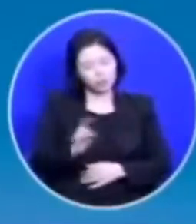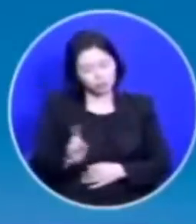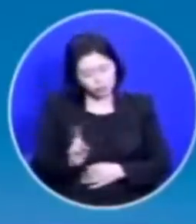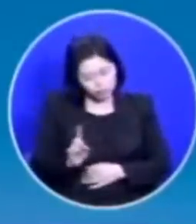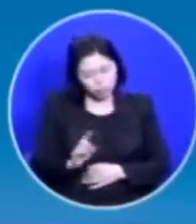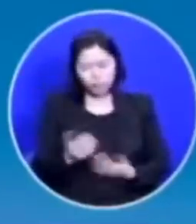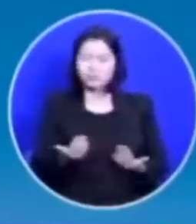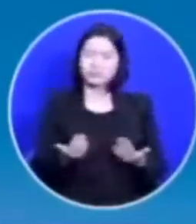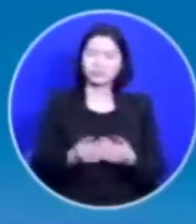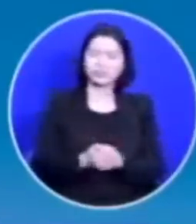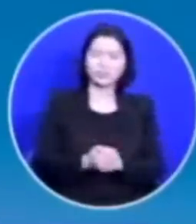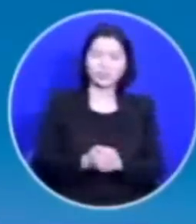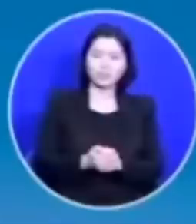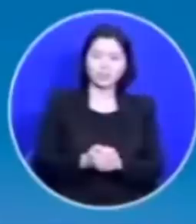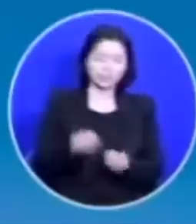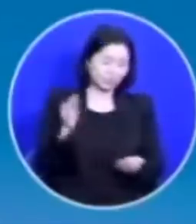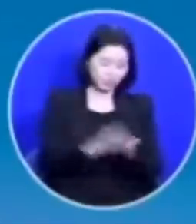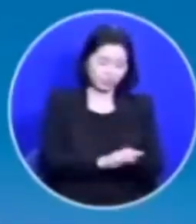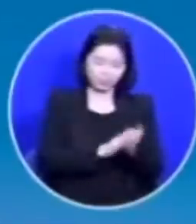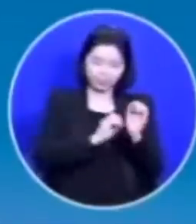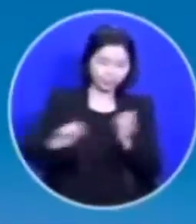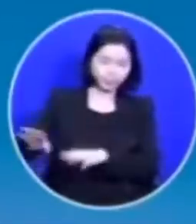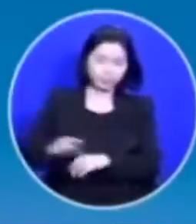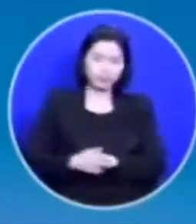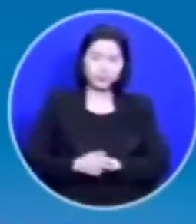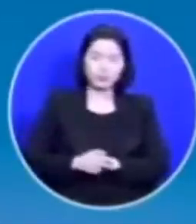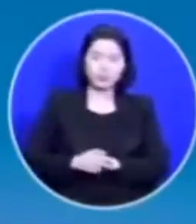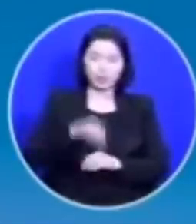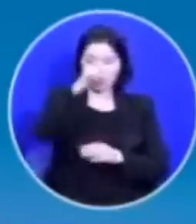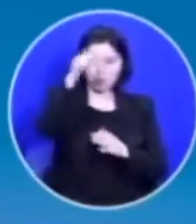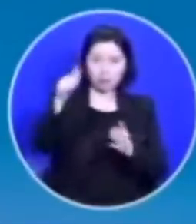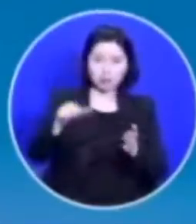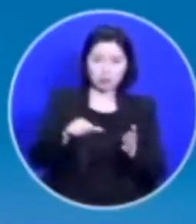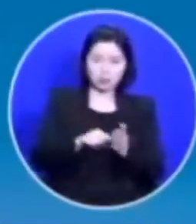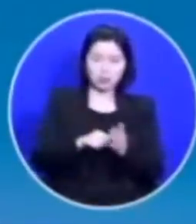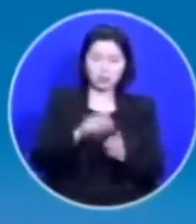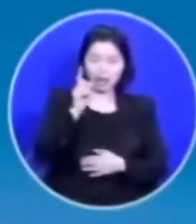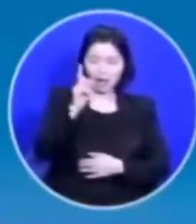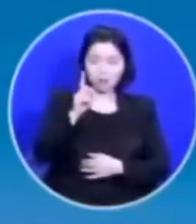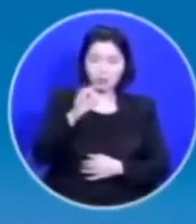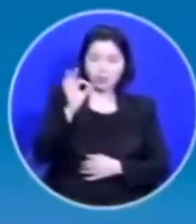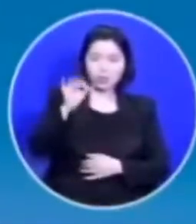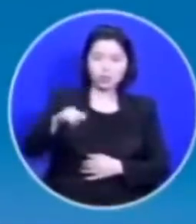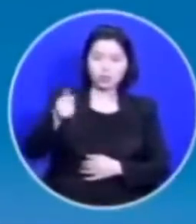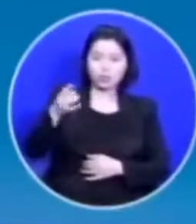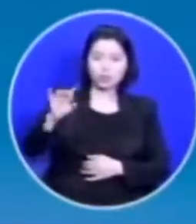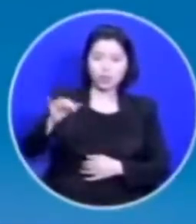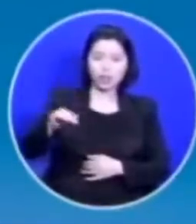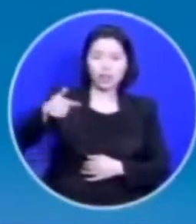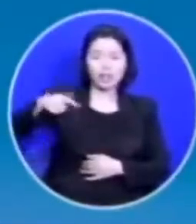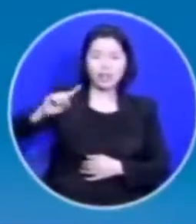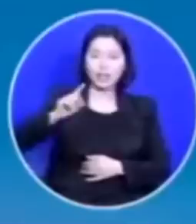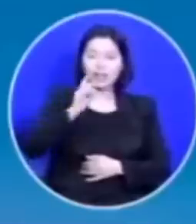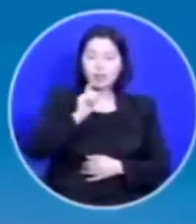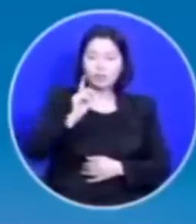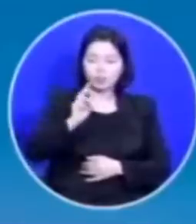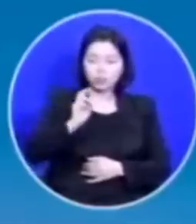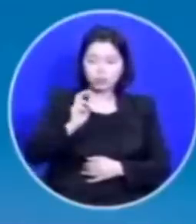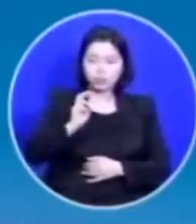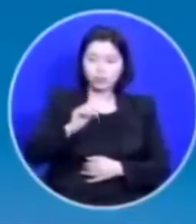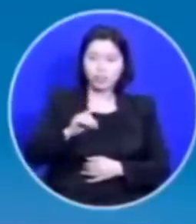그래서 접었어요 평생 한번 유행가 블로 벌 기회를 그땐 오진 건지도 모르겠어